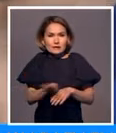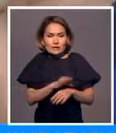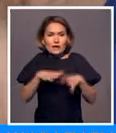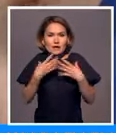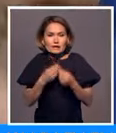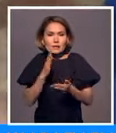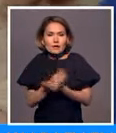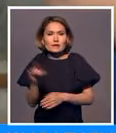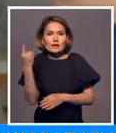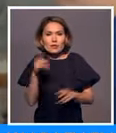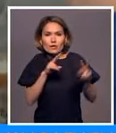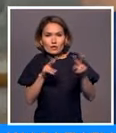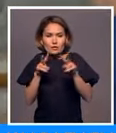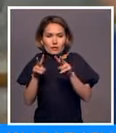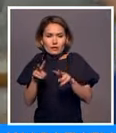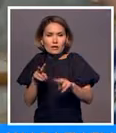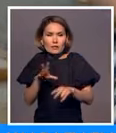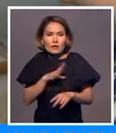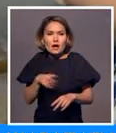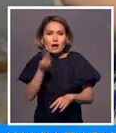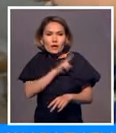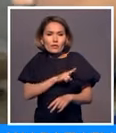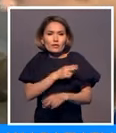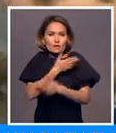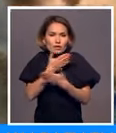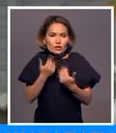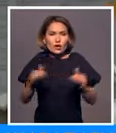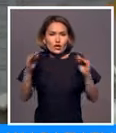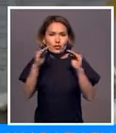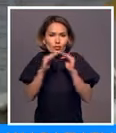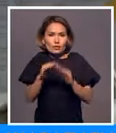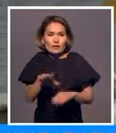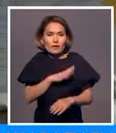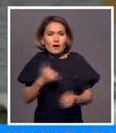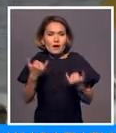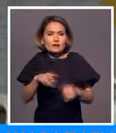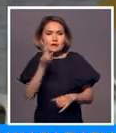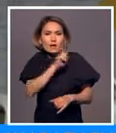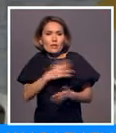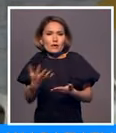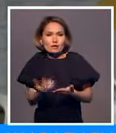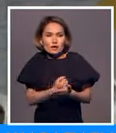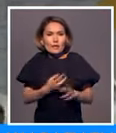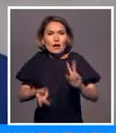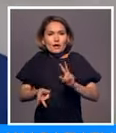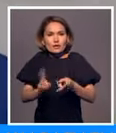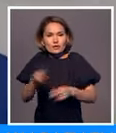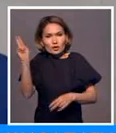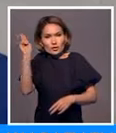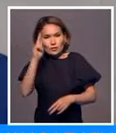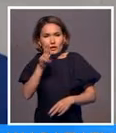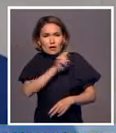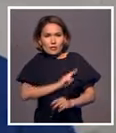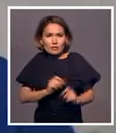Тек былтырғы жылы ғана жұмысқа кіруге ниет еткенімен реті келмеді. Жұмыспен қамту орталығының көмегіне жүгініп, бүгінде аспаз мамандығын игерген.